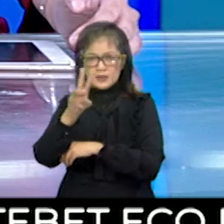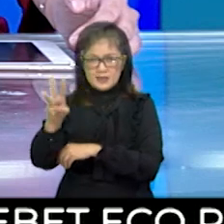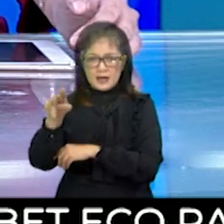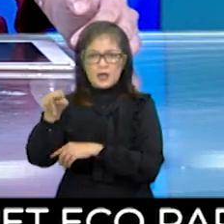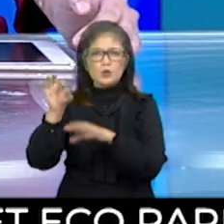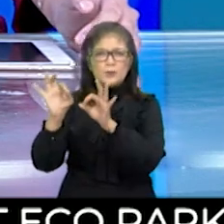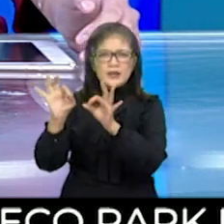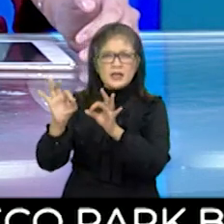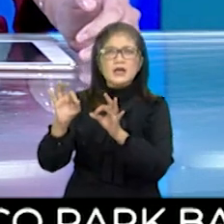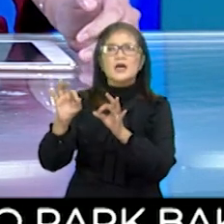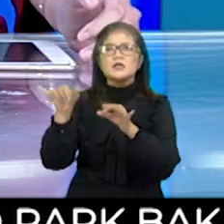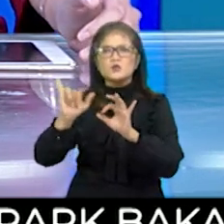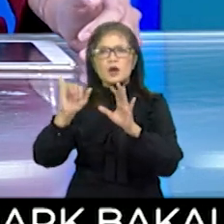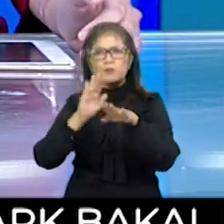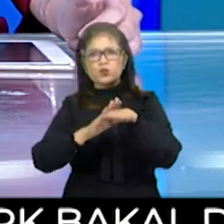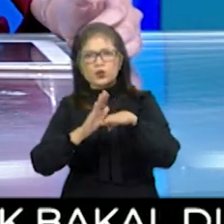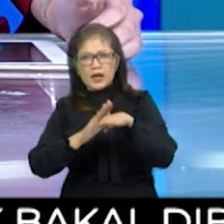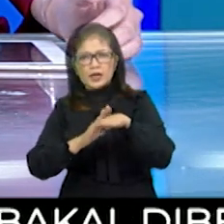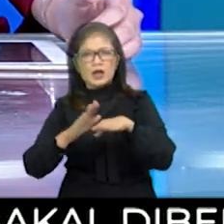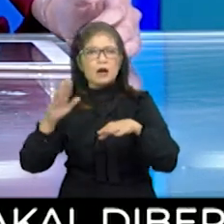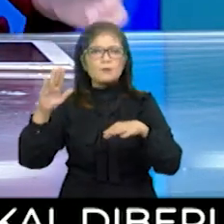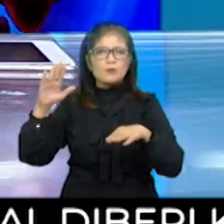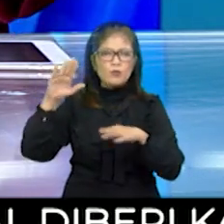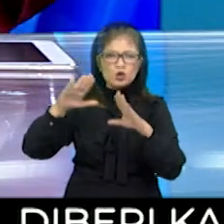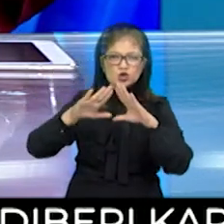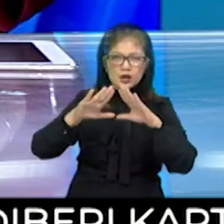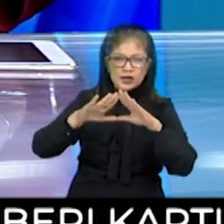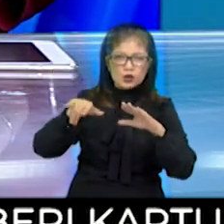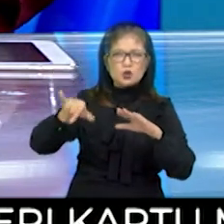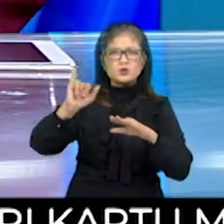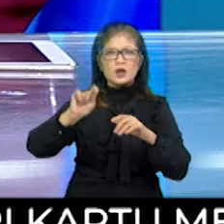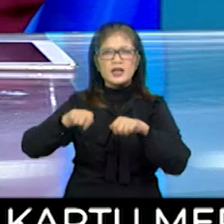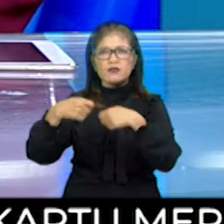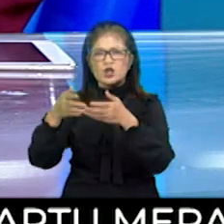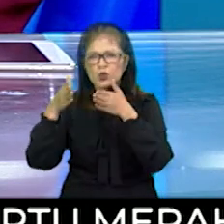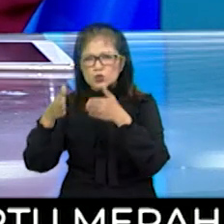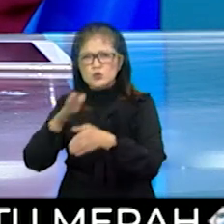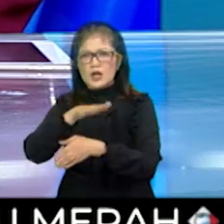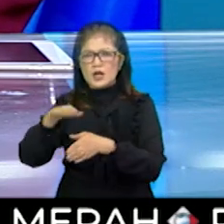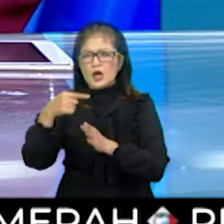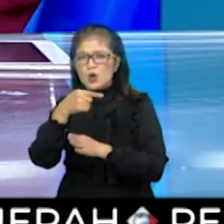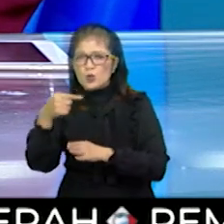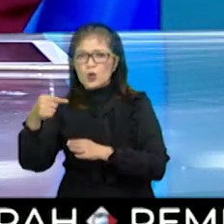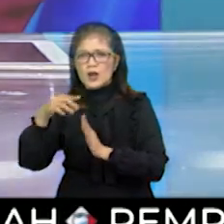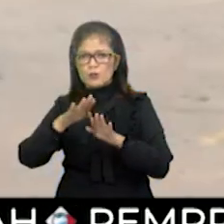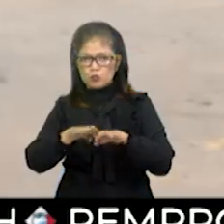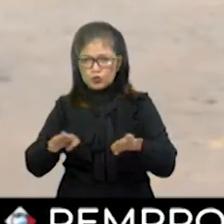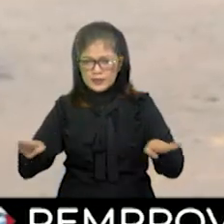Kota Mojokerto terpaksa harus memperpanjang masa pendaftaran khusus bagi sekolah yang kekurangan murid.